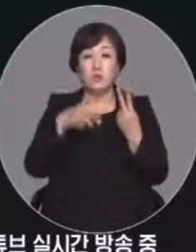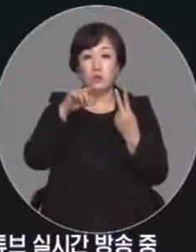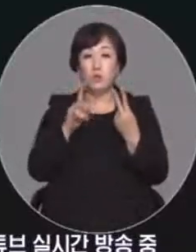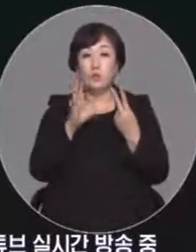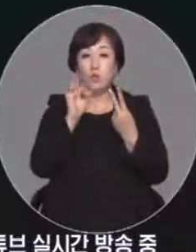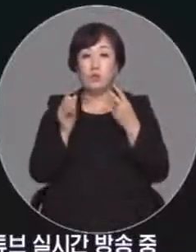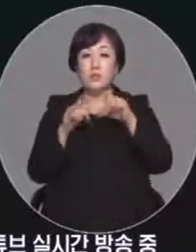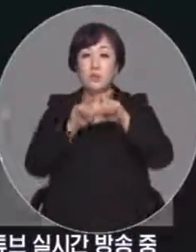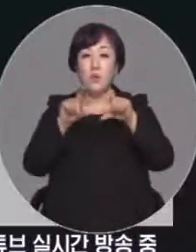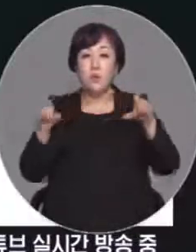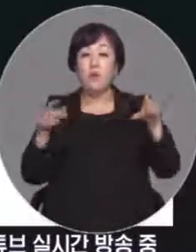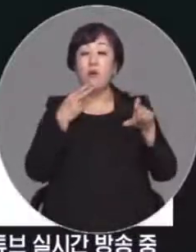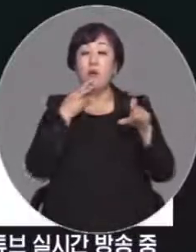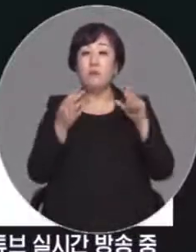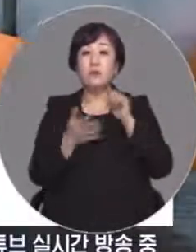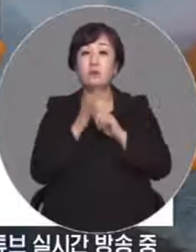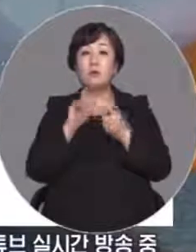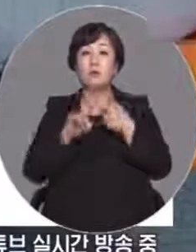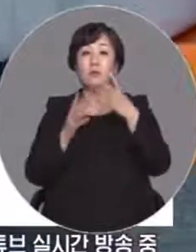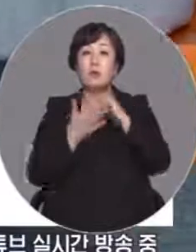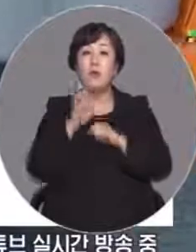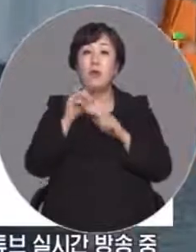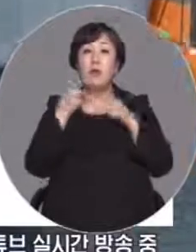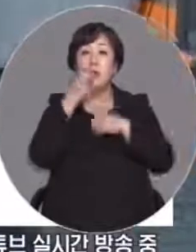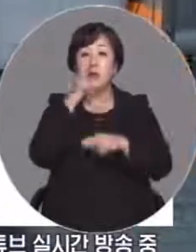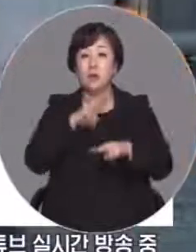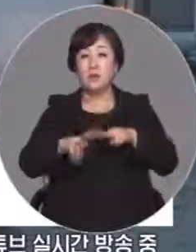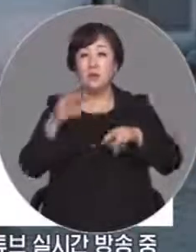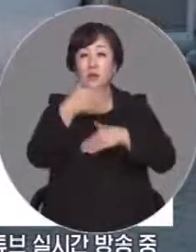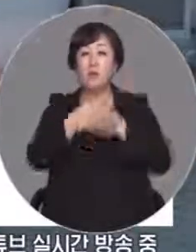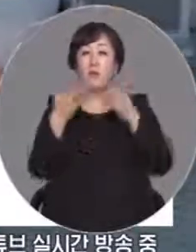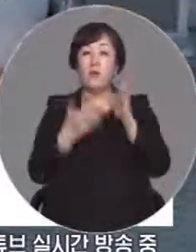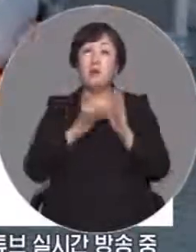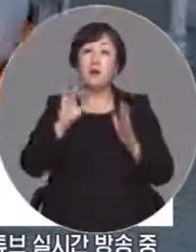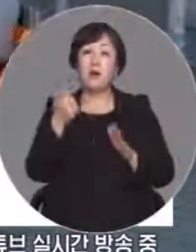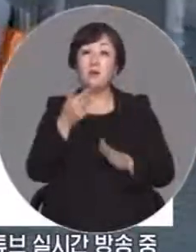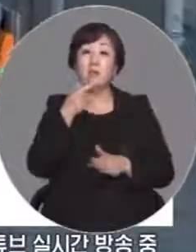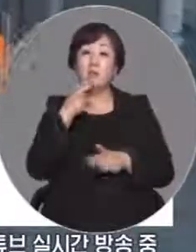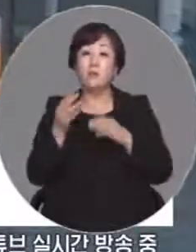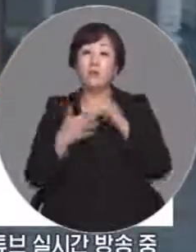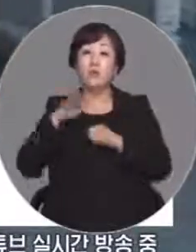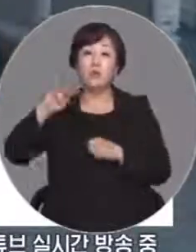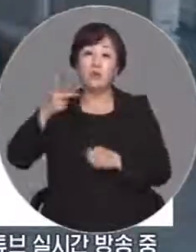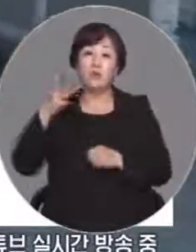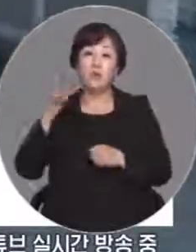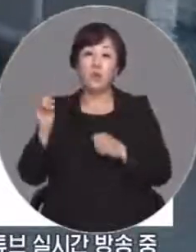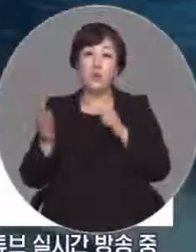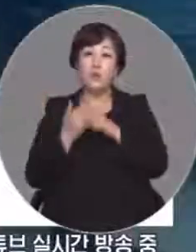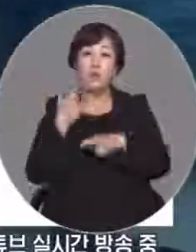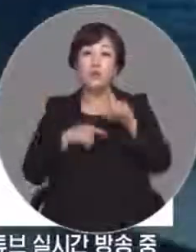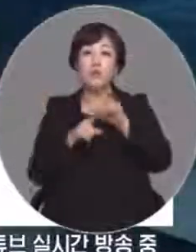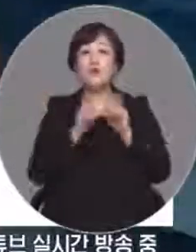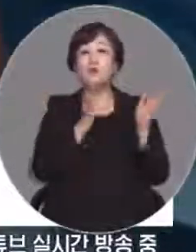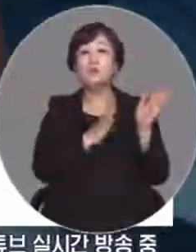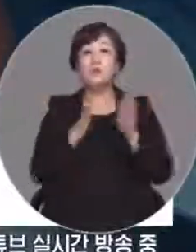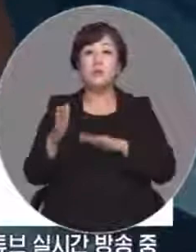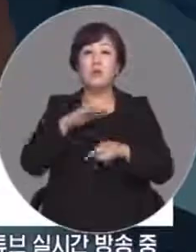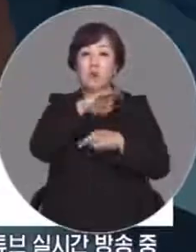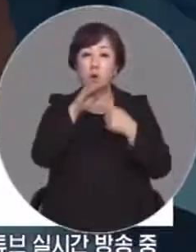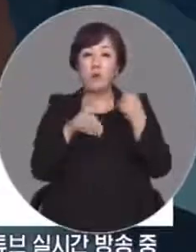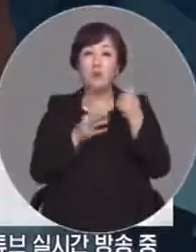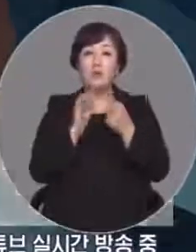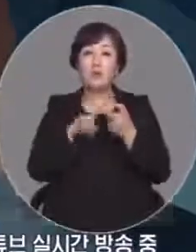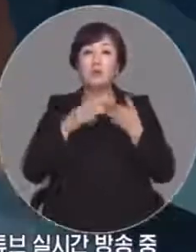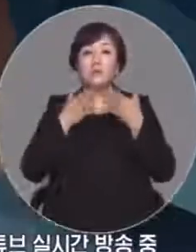이중선체나 팽형수가 없는 배, 벙커시유 대신 수소나 암모니아 연료 선박 등 최근 조선업계 친환경 선박